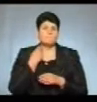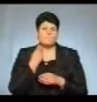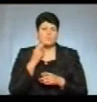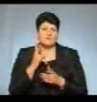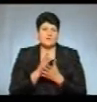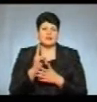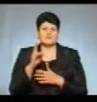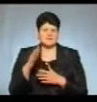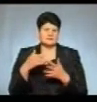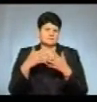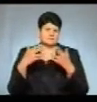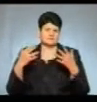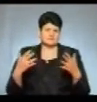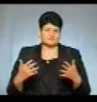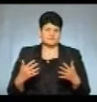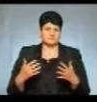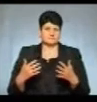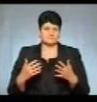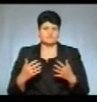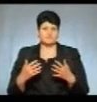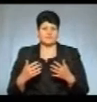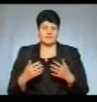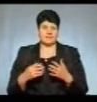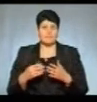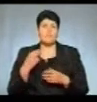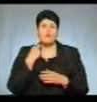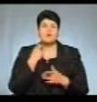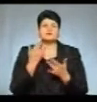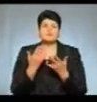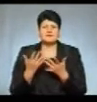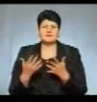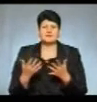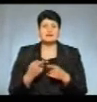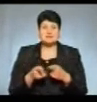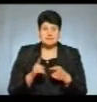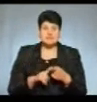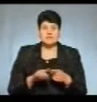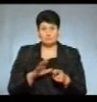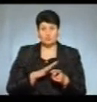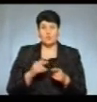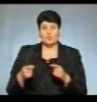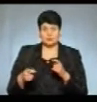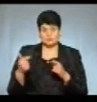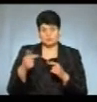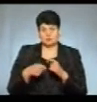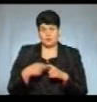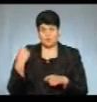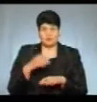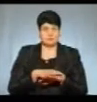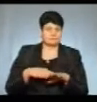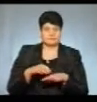з іншими даними. Там варті, ну, борг який і так далі. Тобто це було таке порушення, яке дуже було